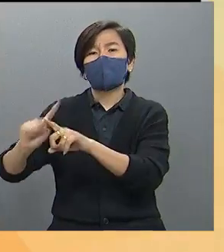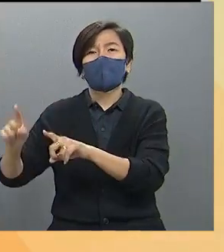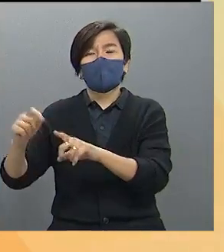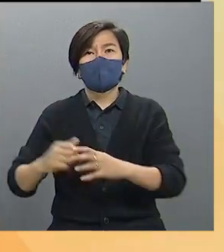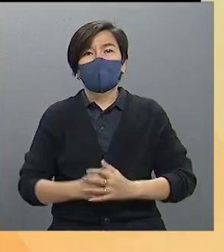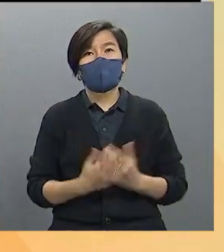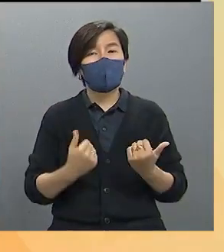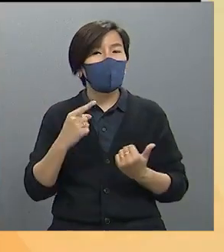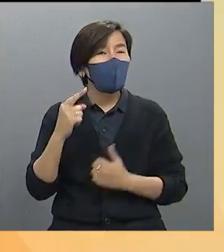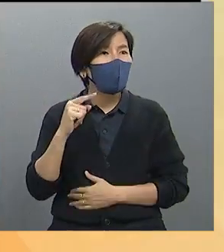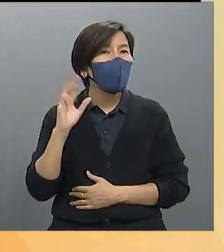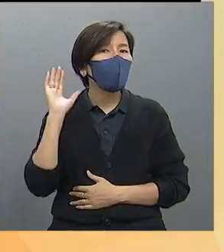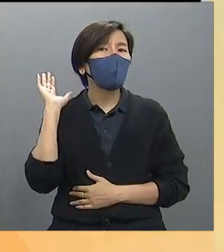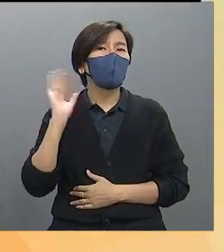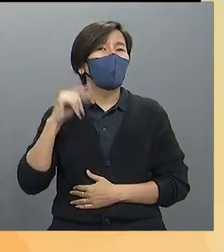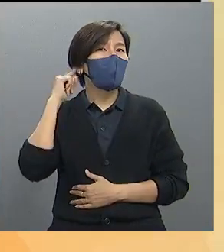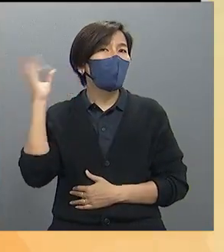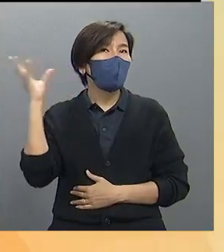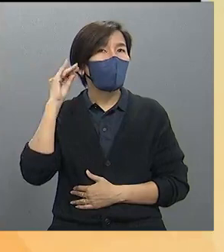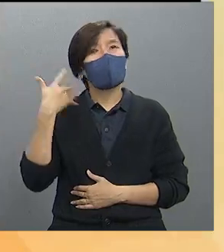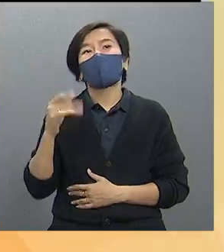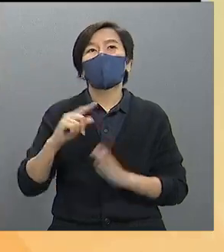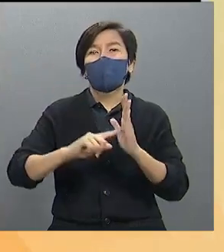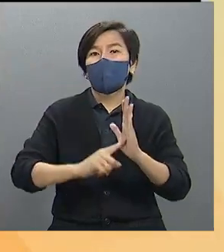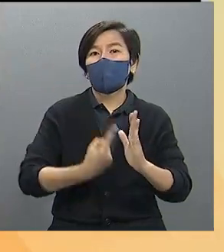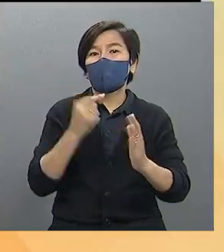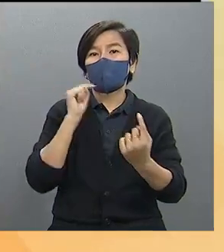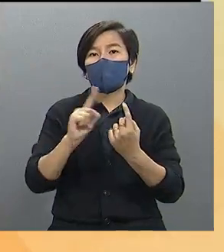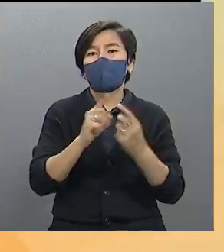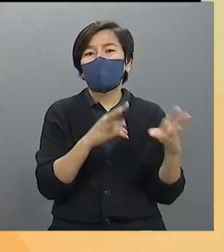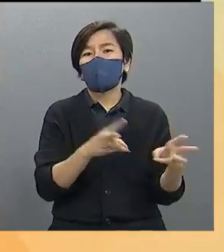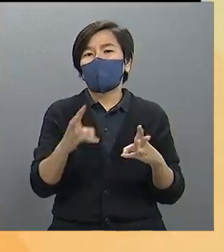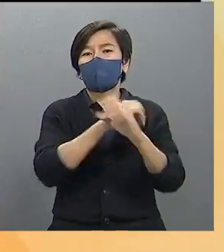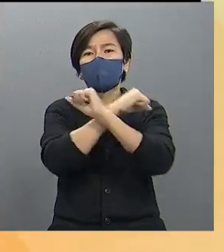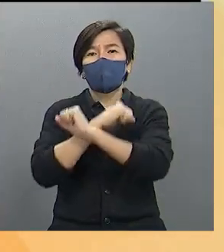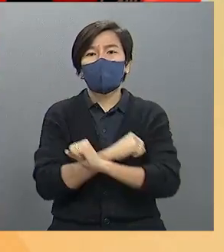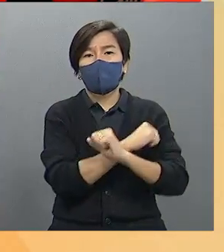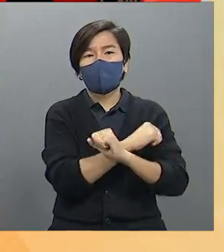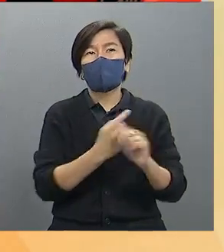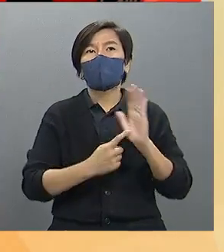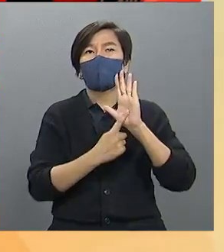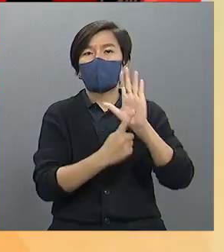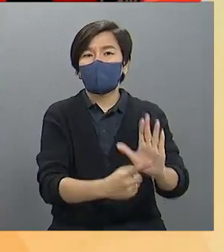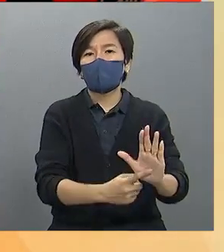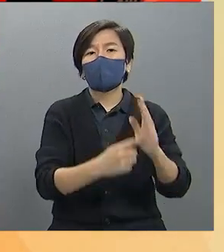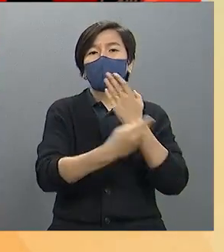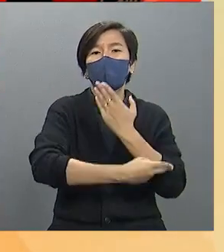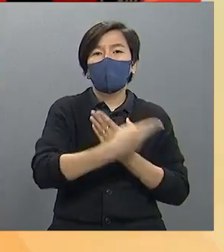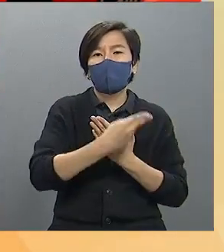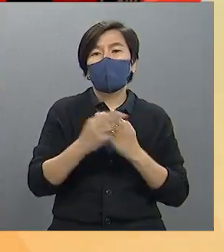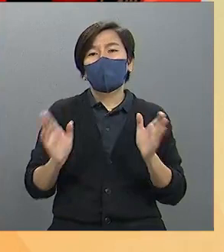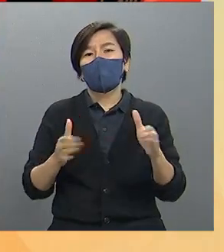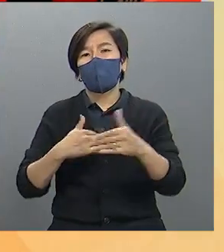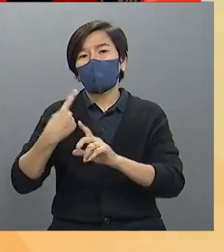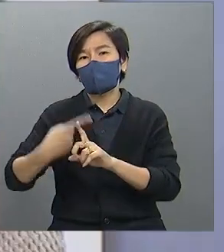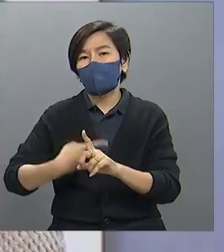ย์ แลหมายครวาโดยเบ้องต้นในเรองขหกควปลดภัยมัตองมอยู่แะจะเป็ Guest House จะเป็นโงแรม จะเป็น Resort มีกฎหมายบางครับอย